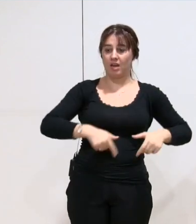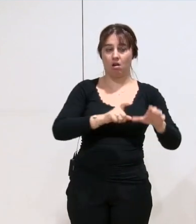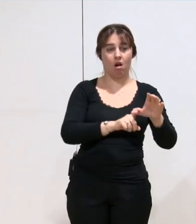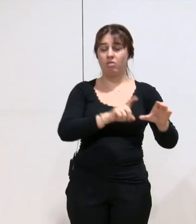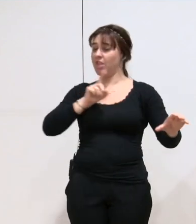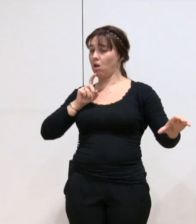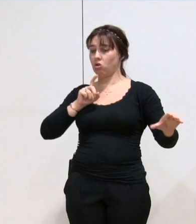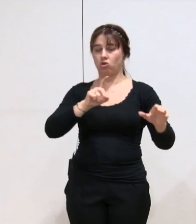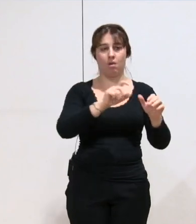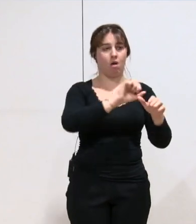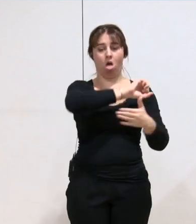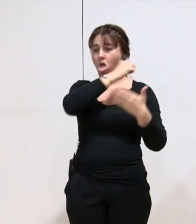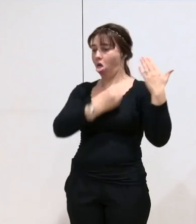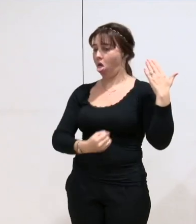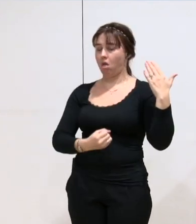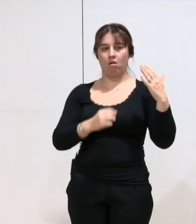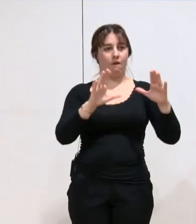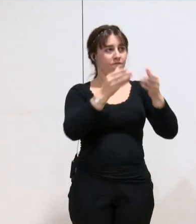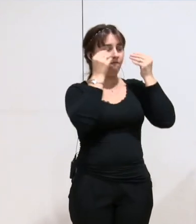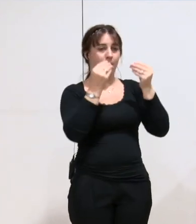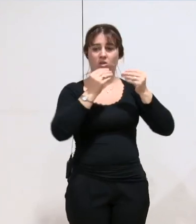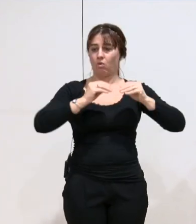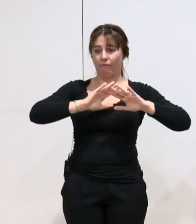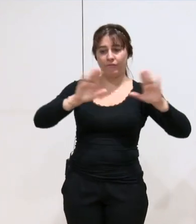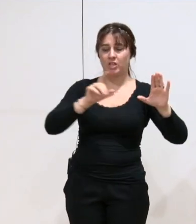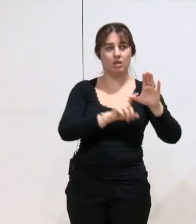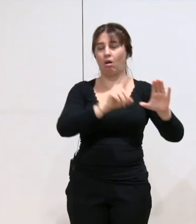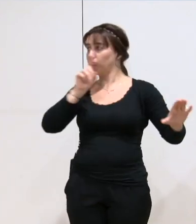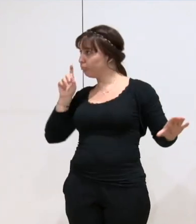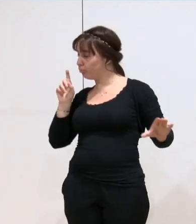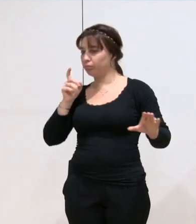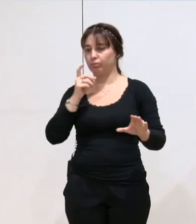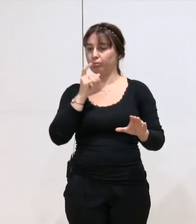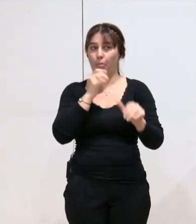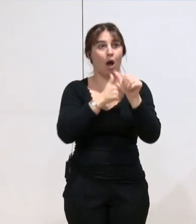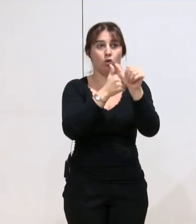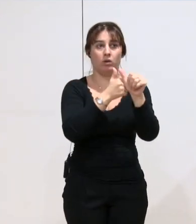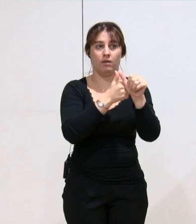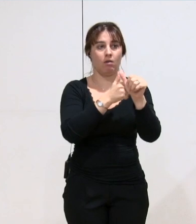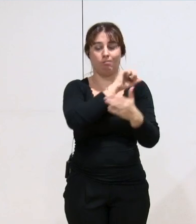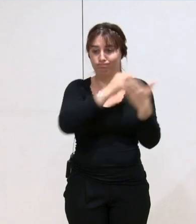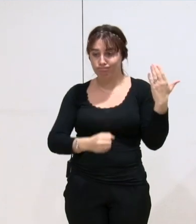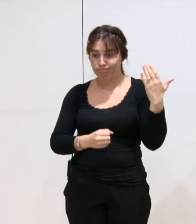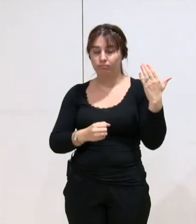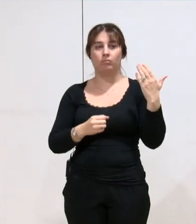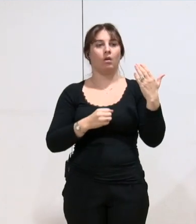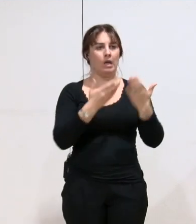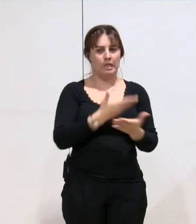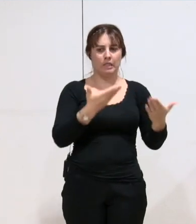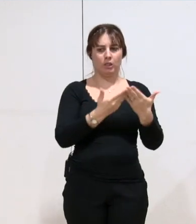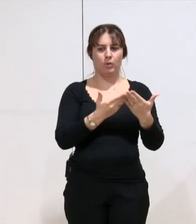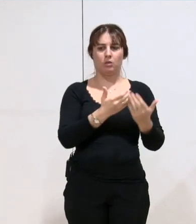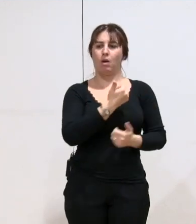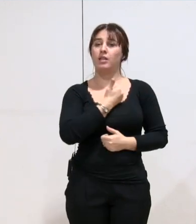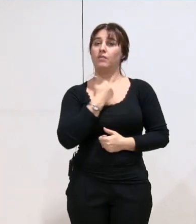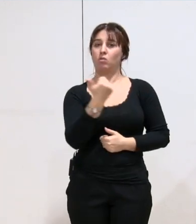qui ne sont plus en formation, quel que soit ce type de formation. Donc on repère un certain nombre de situations